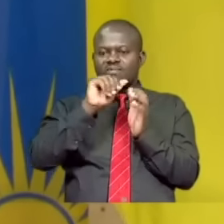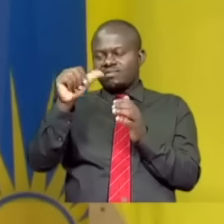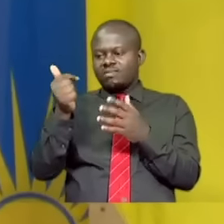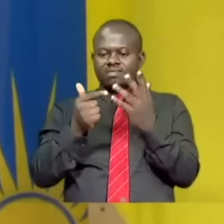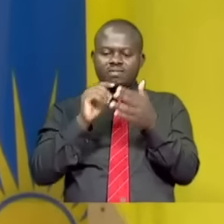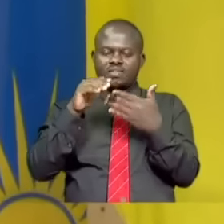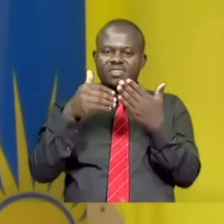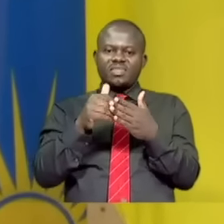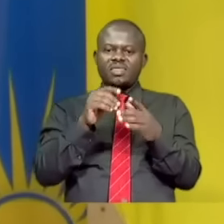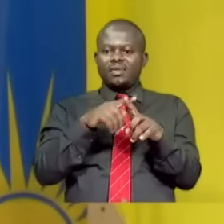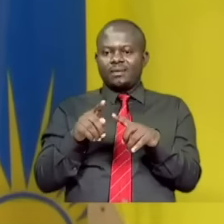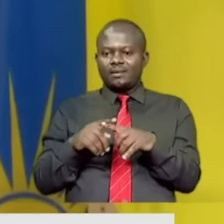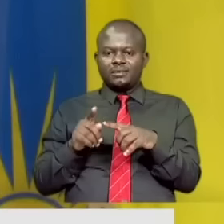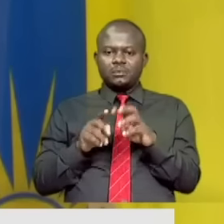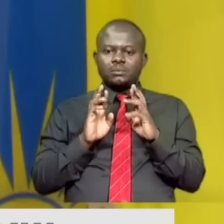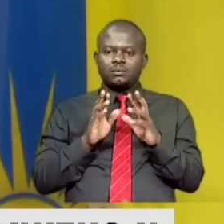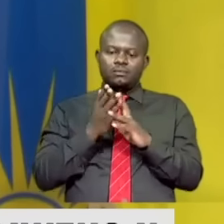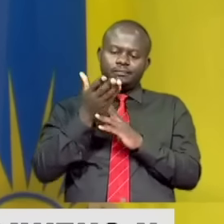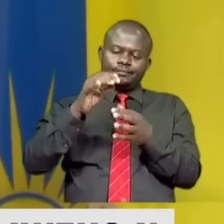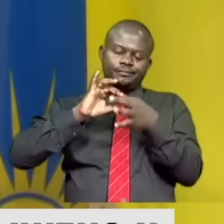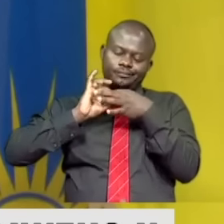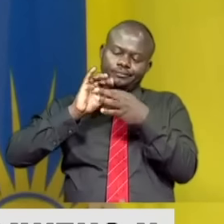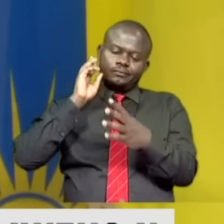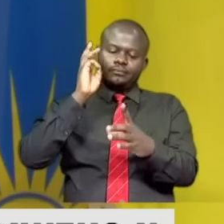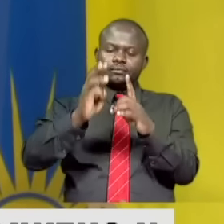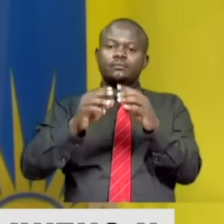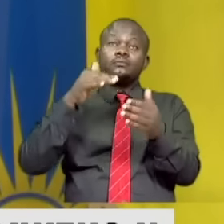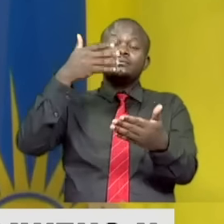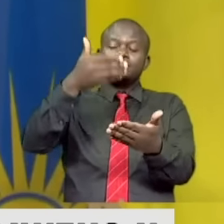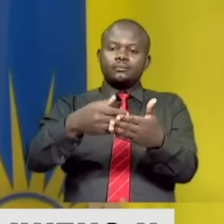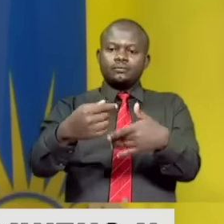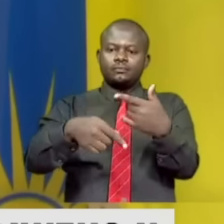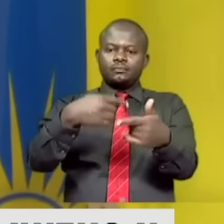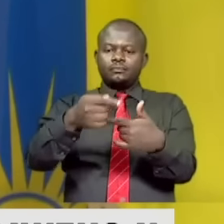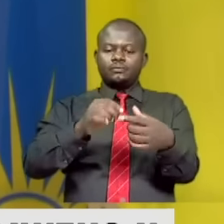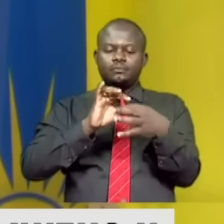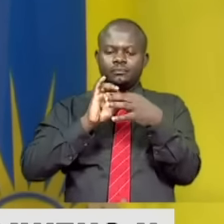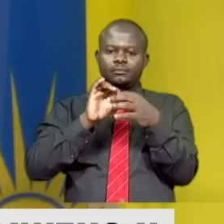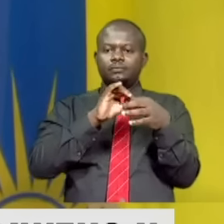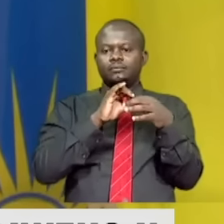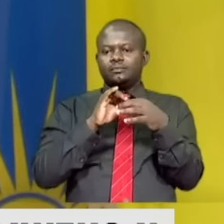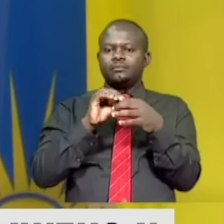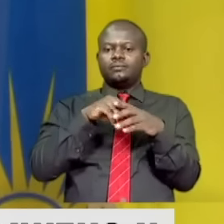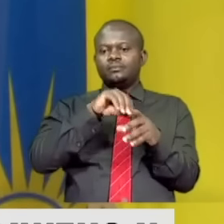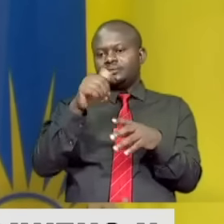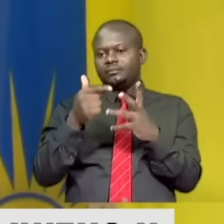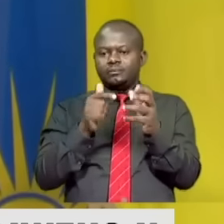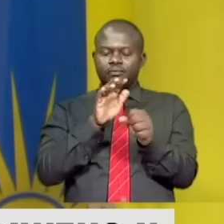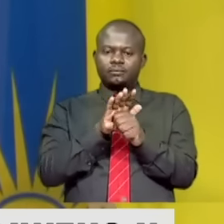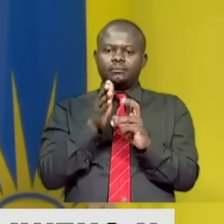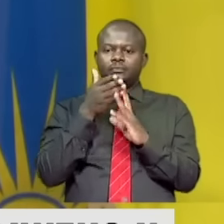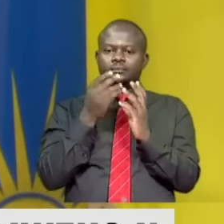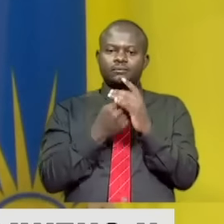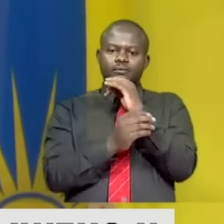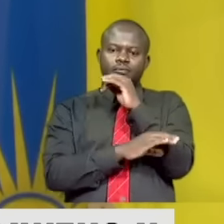bitandukanye. Nizera ko binyuze mu bufatanye tuzagera aho dukomeze ubufatanye mu bindi byinshi hagati y'ibihugu